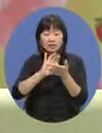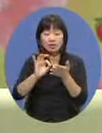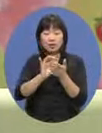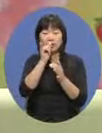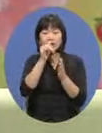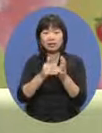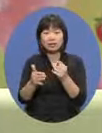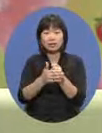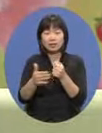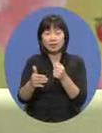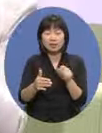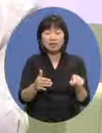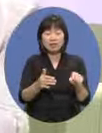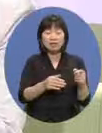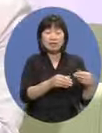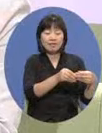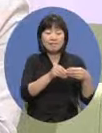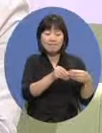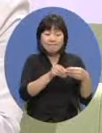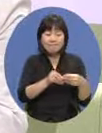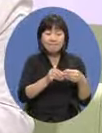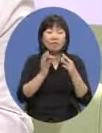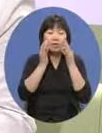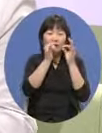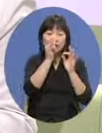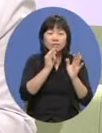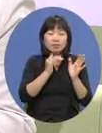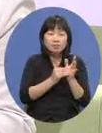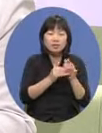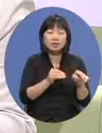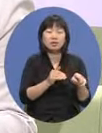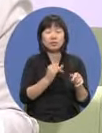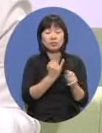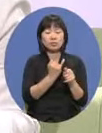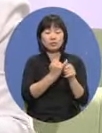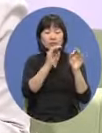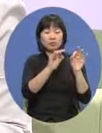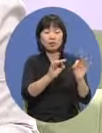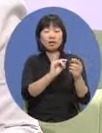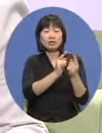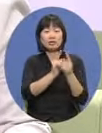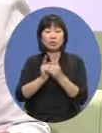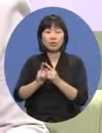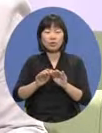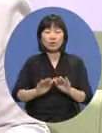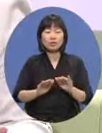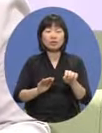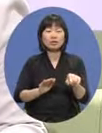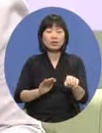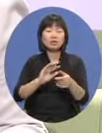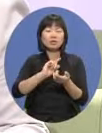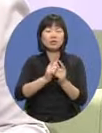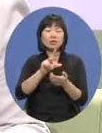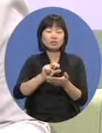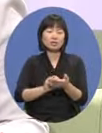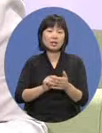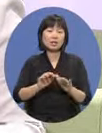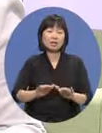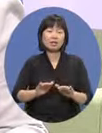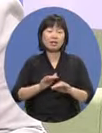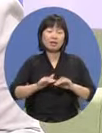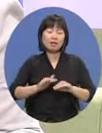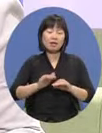가지고 이 링 안으로 데리고 들어오거든요. 근데 이제 그 부부 같은 경우는 서로 이제 그거를 서로 문제 해결이